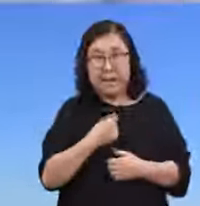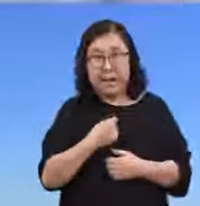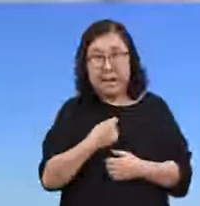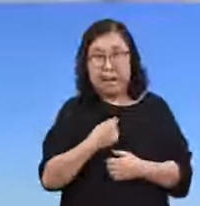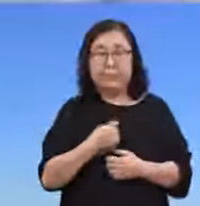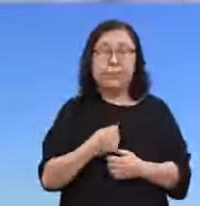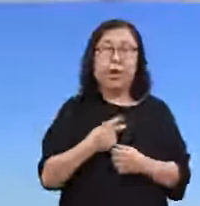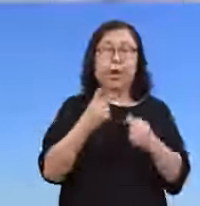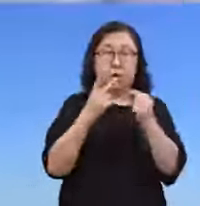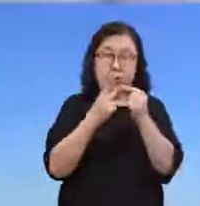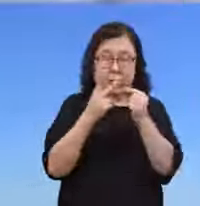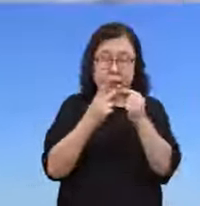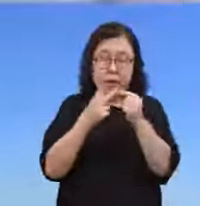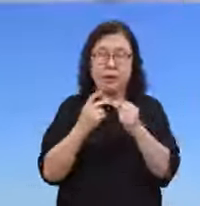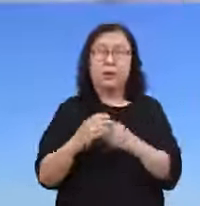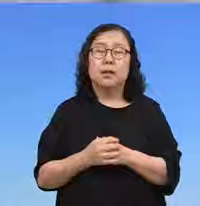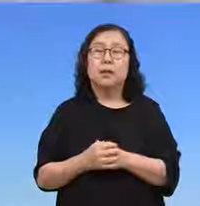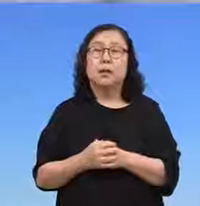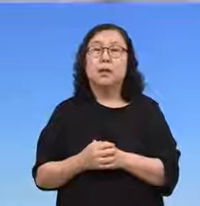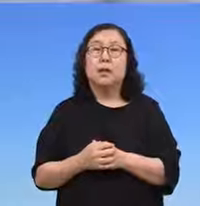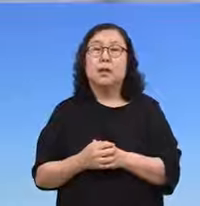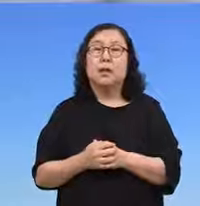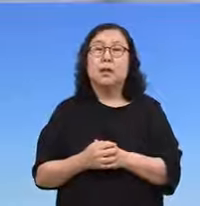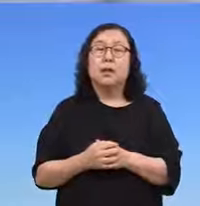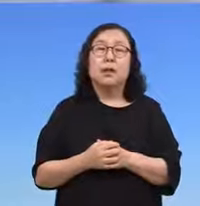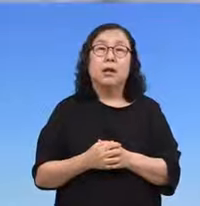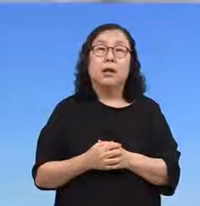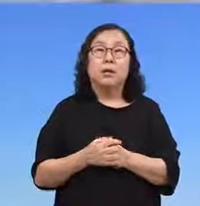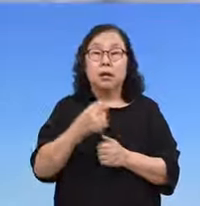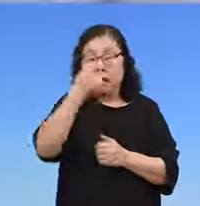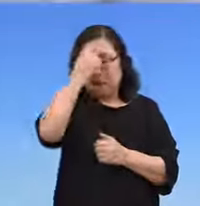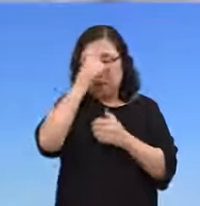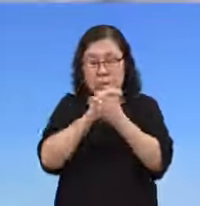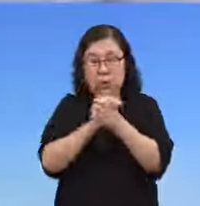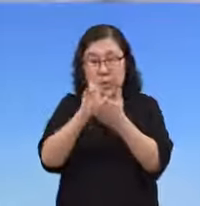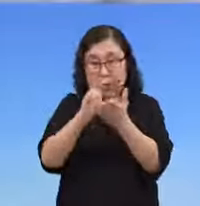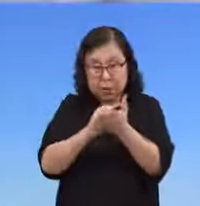그것으로 끝나지 않고 두 번째 드려야 될 기도가 있다면, 하나님,